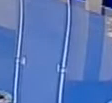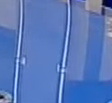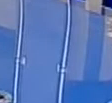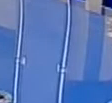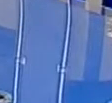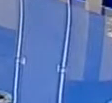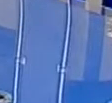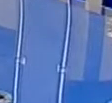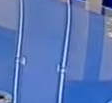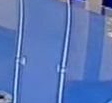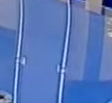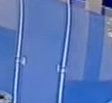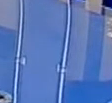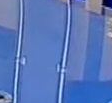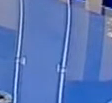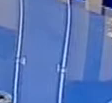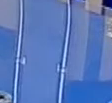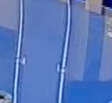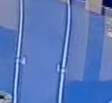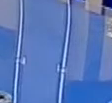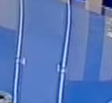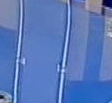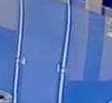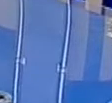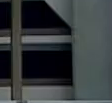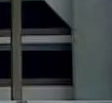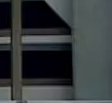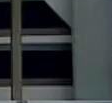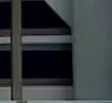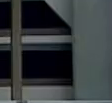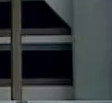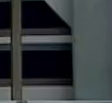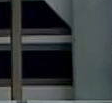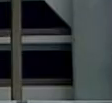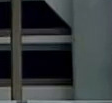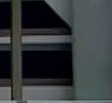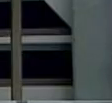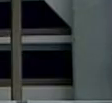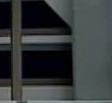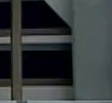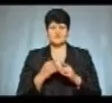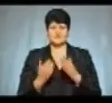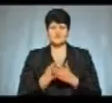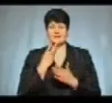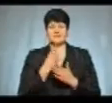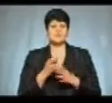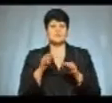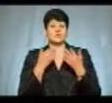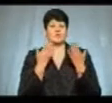Вітаю усіх, хто щойно приєднався до нас. Ви дивитесь новини у студії Анастасія Чичко. І у цьому випуску дивіться про